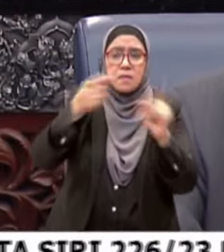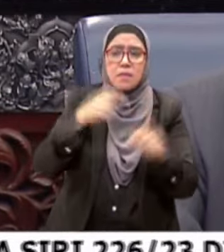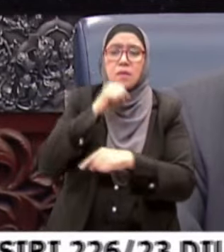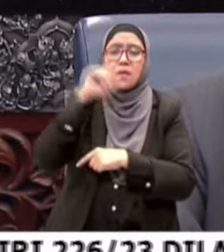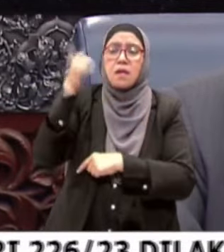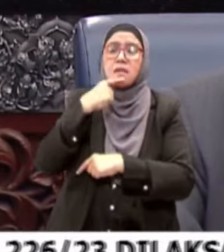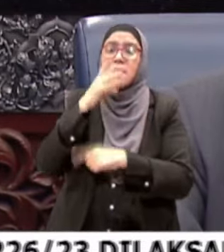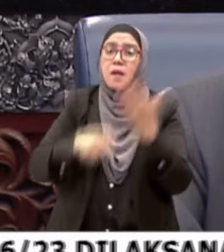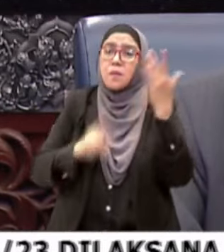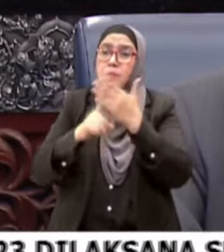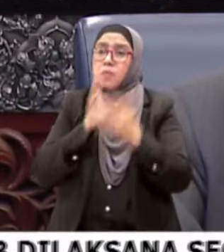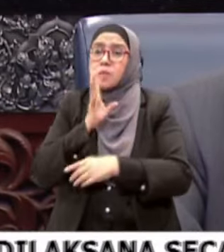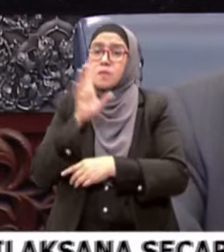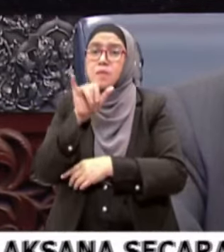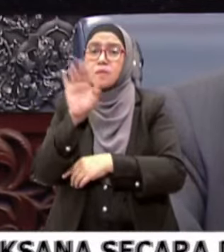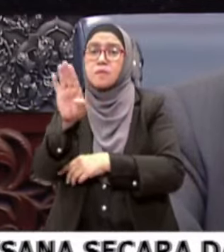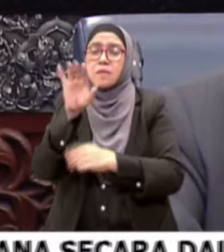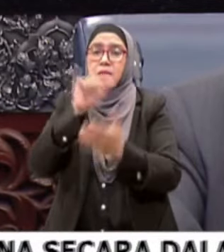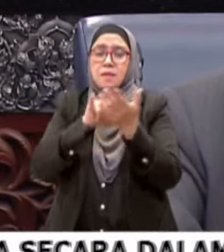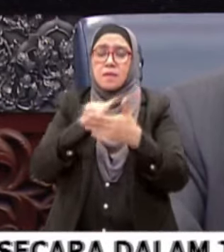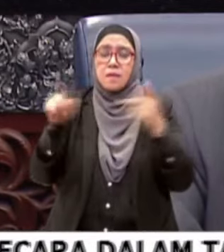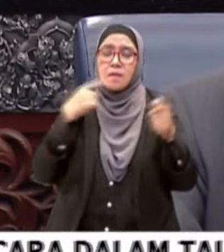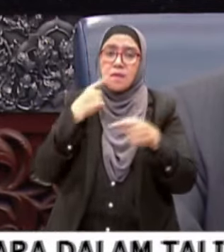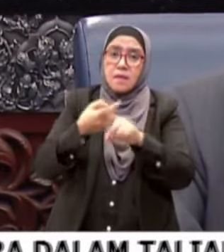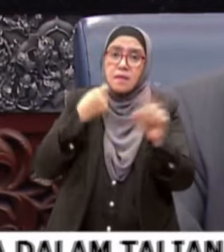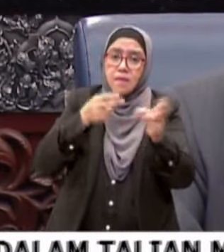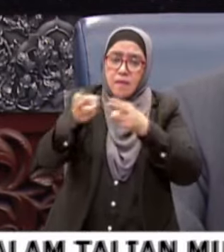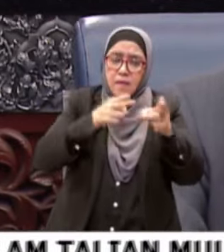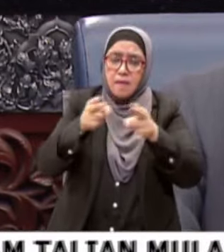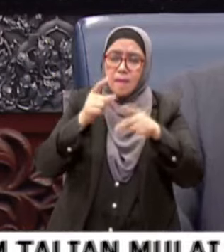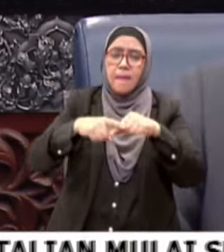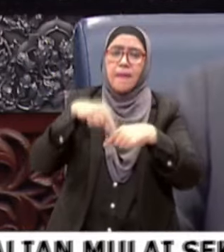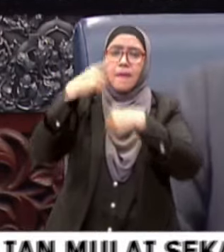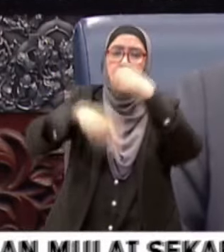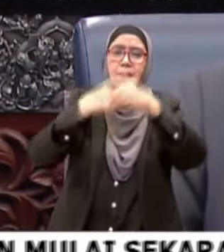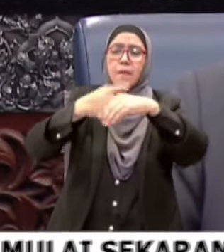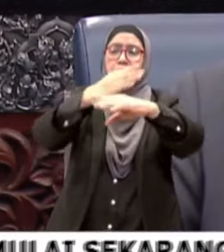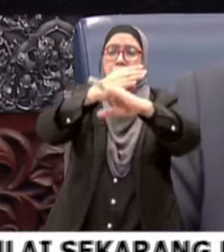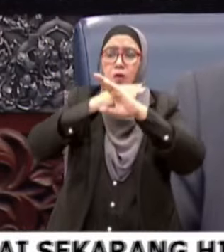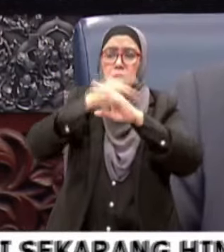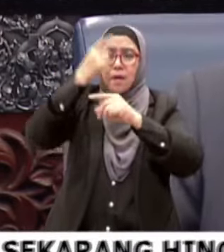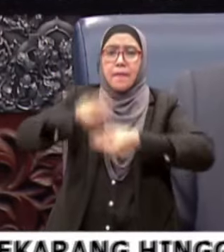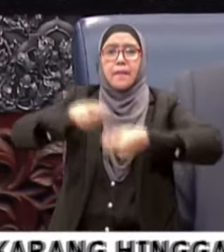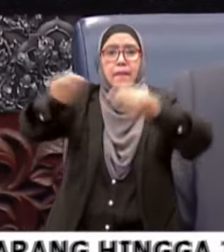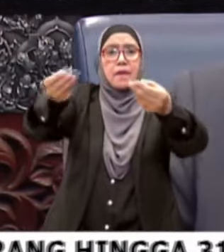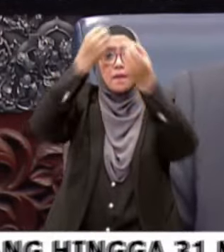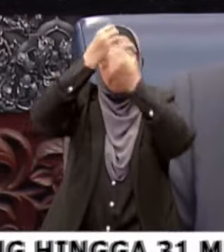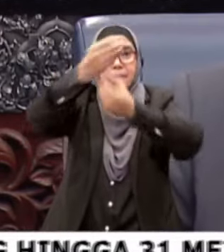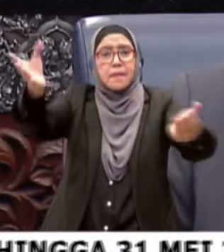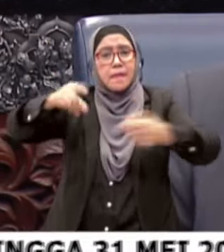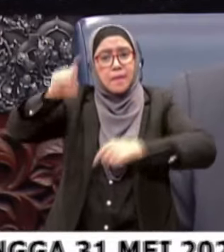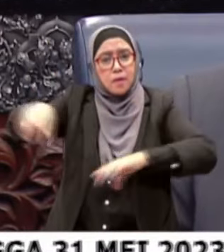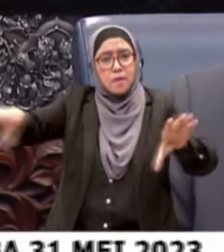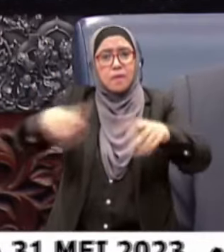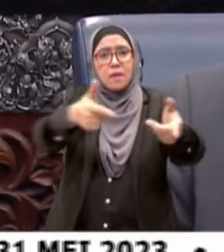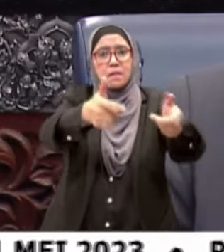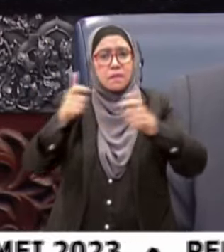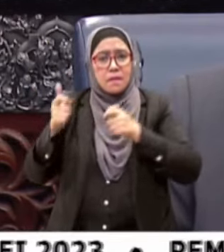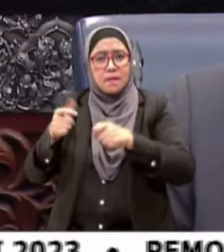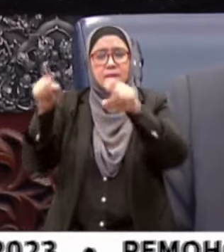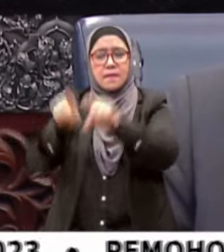dari use untuk pindahan peruntukan berkaitan perlindungan penerima lumat yang harus dilakukan segera sebagaimana